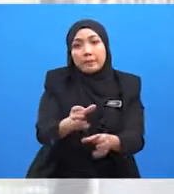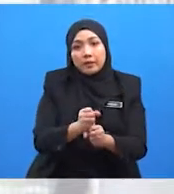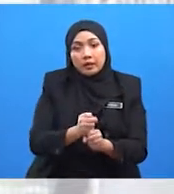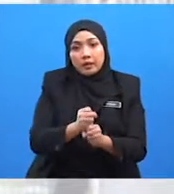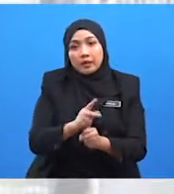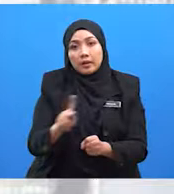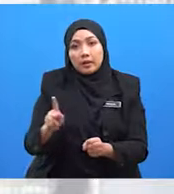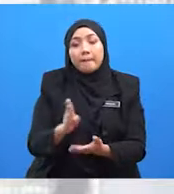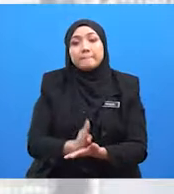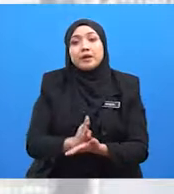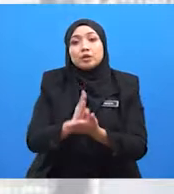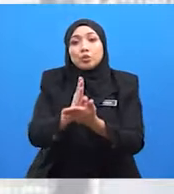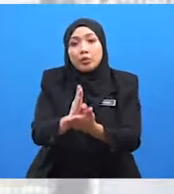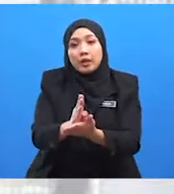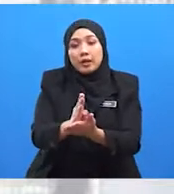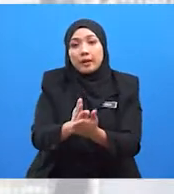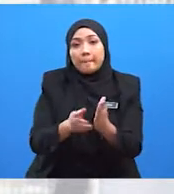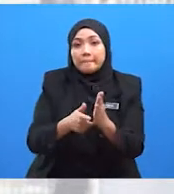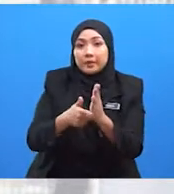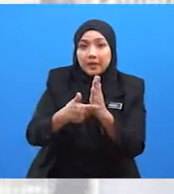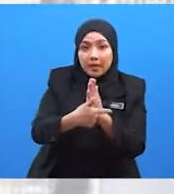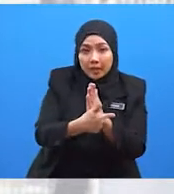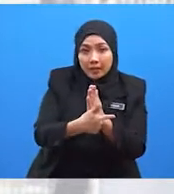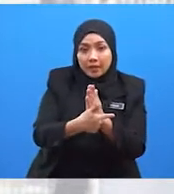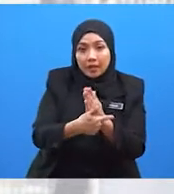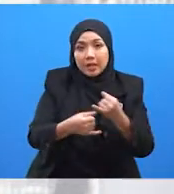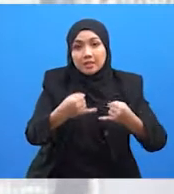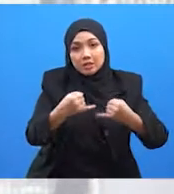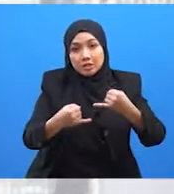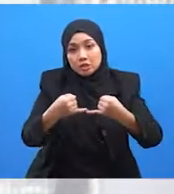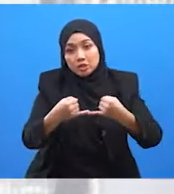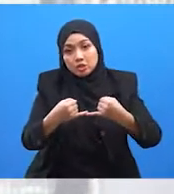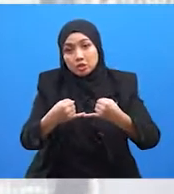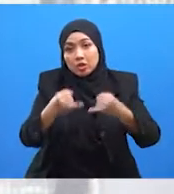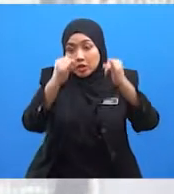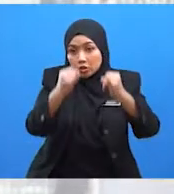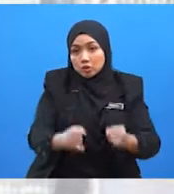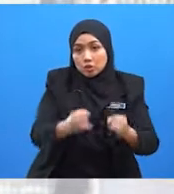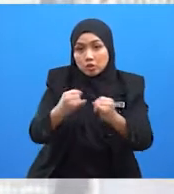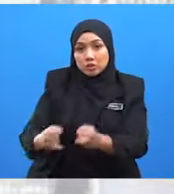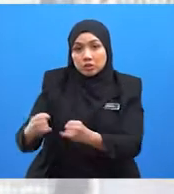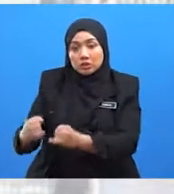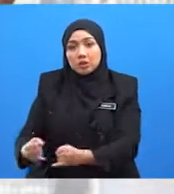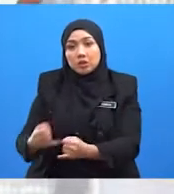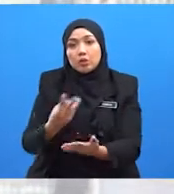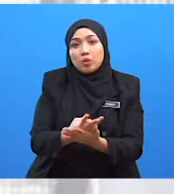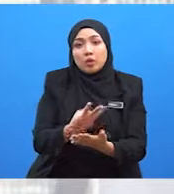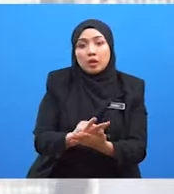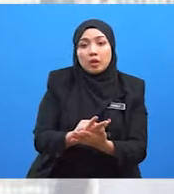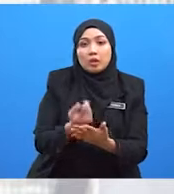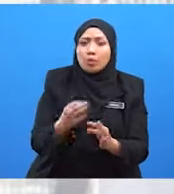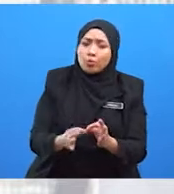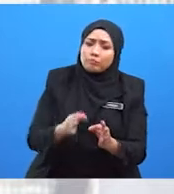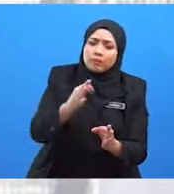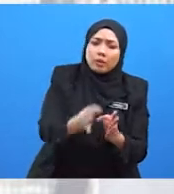bantuan pembiayaan melalui institusi kewangan atau penangguhan bayaran cukai